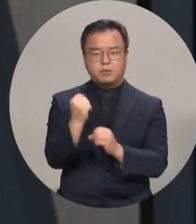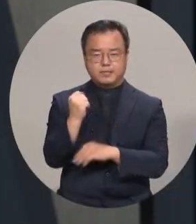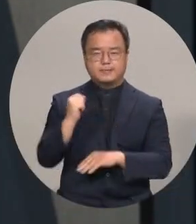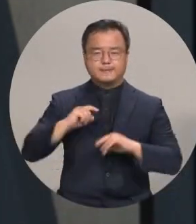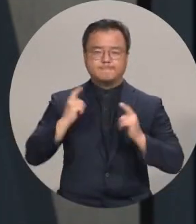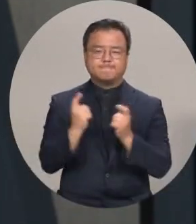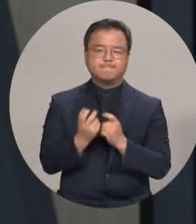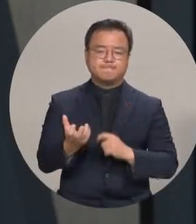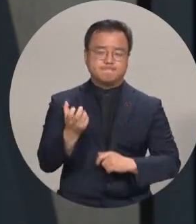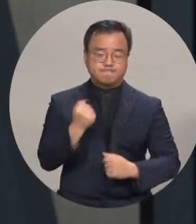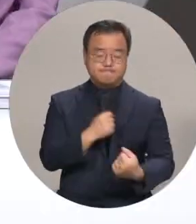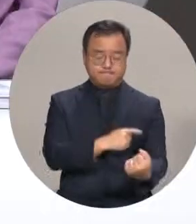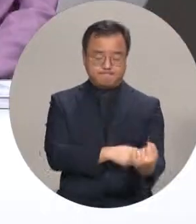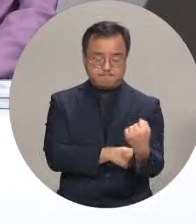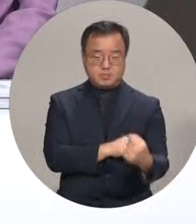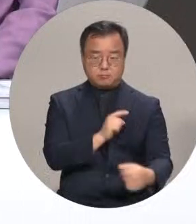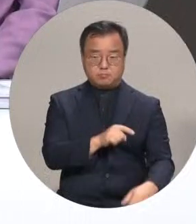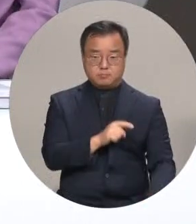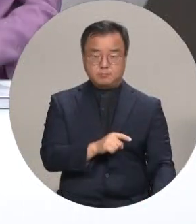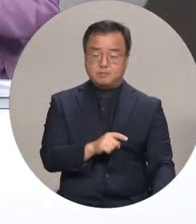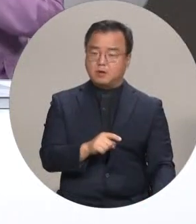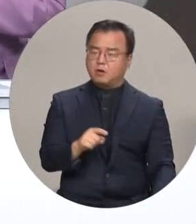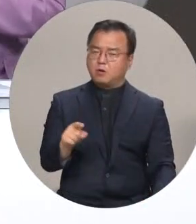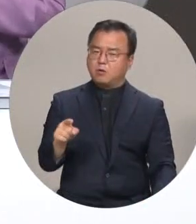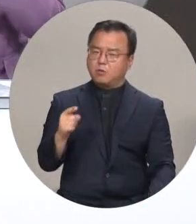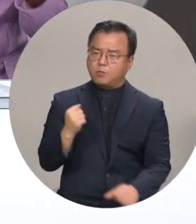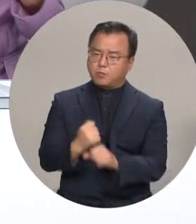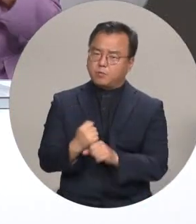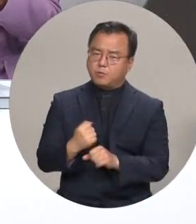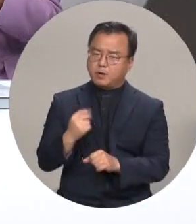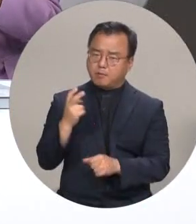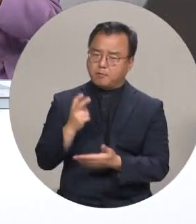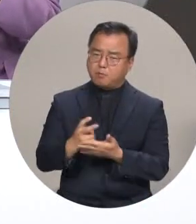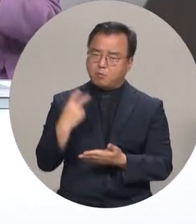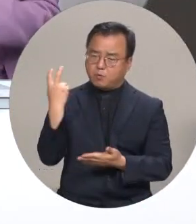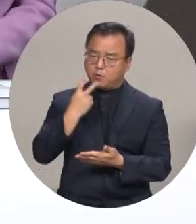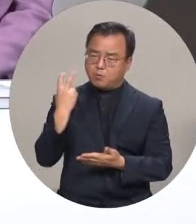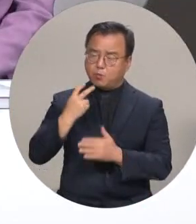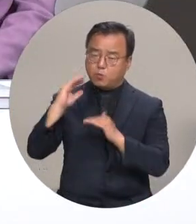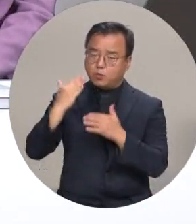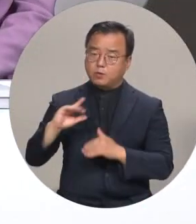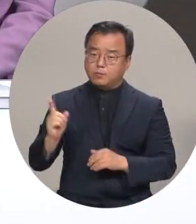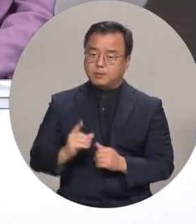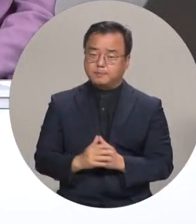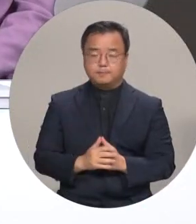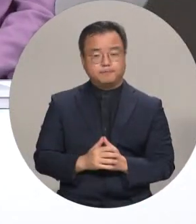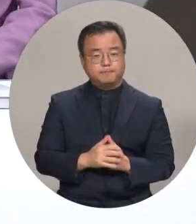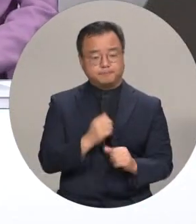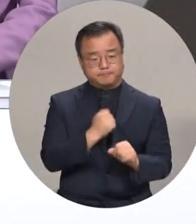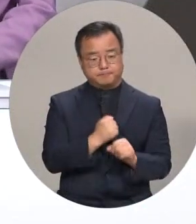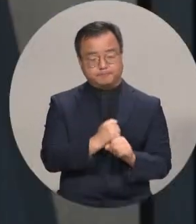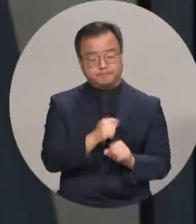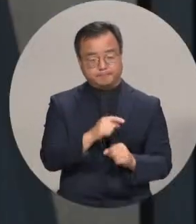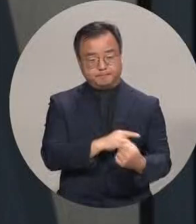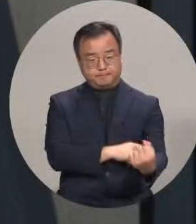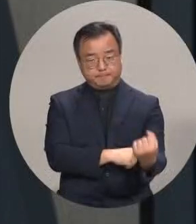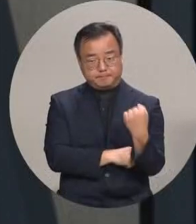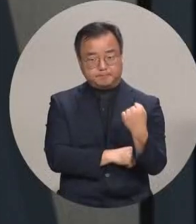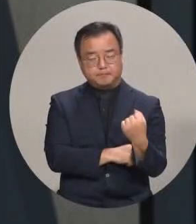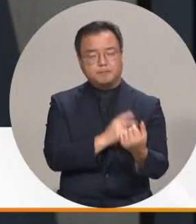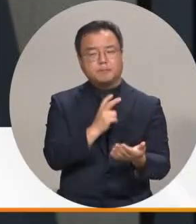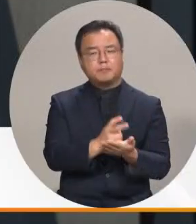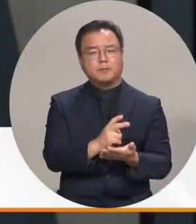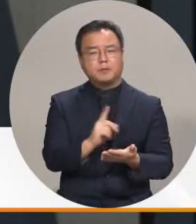해당합니다네 그렇다면이 저작권법상의 보호는이 구체적으로 어떤 내용입니까네 저작권법에서는